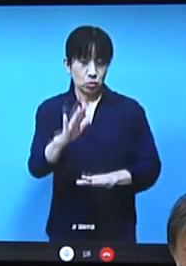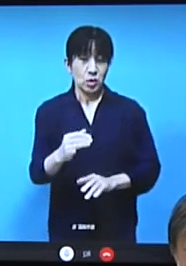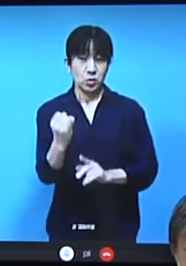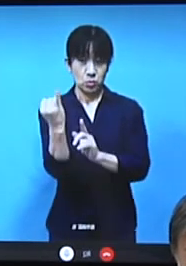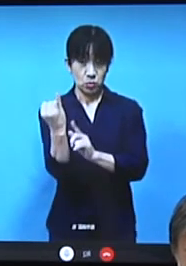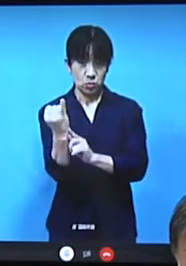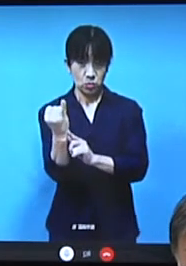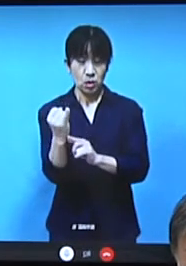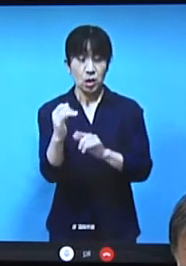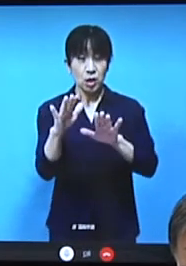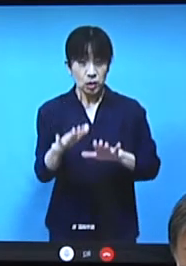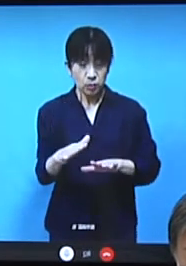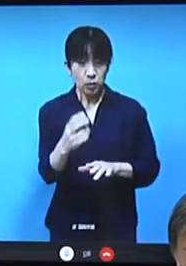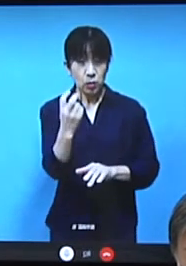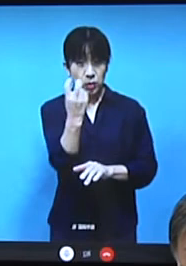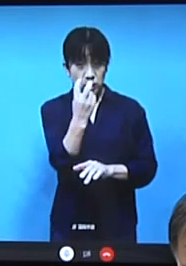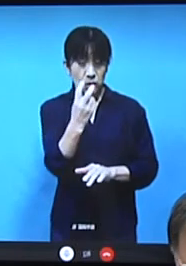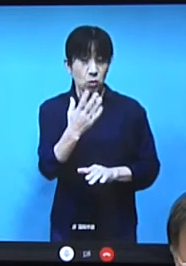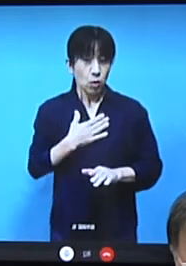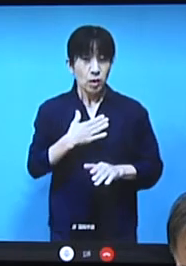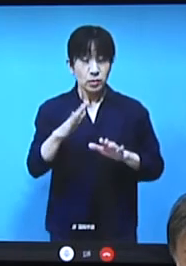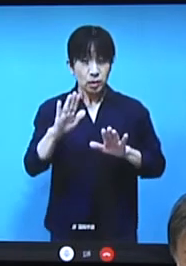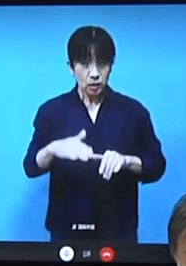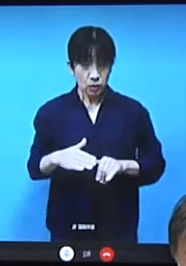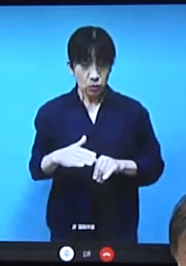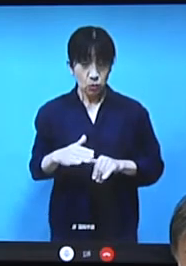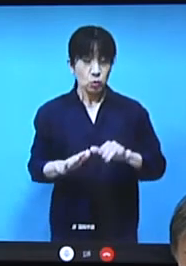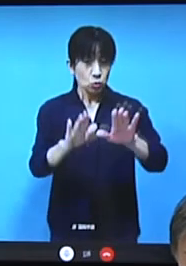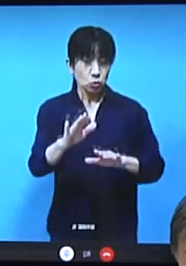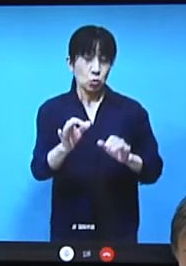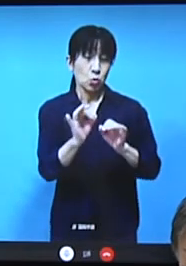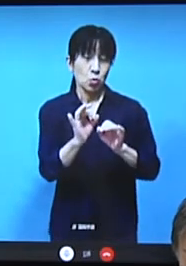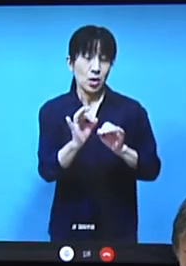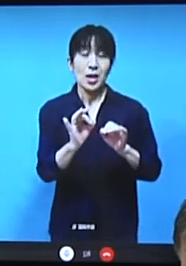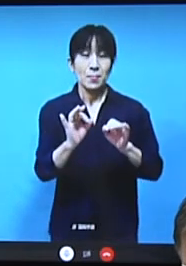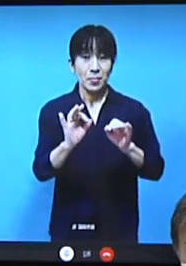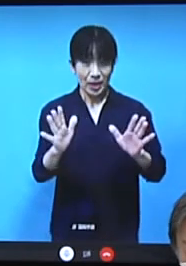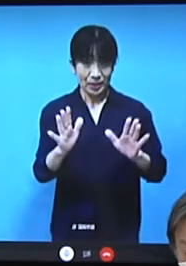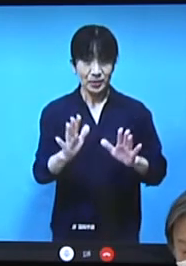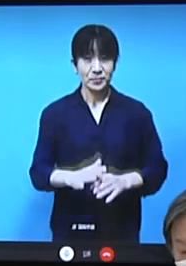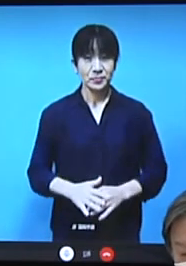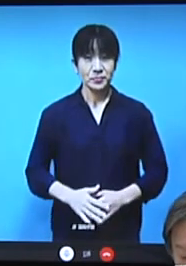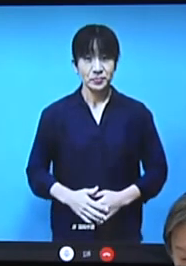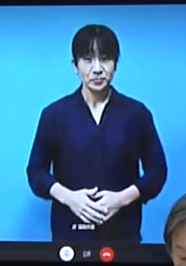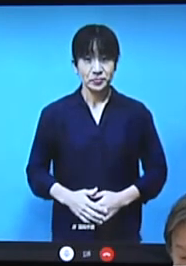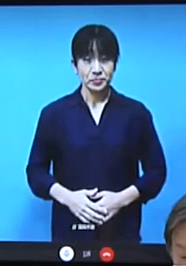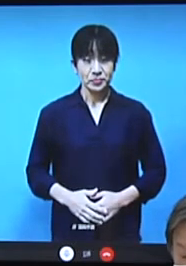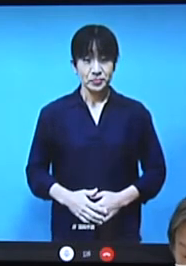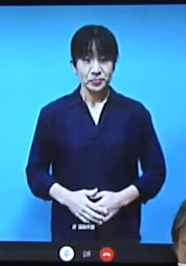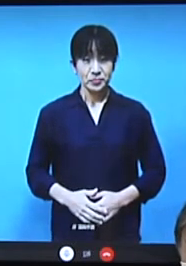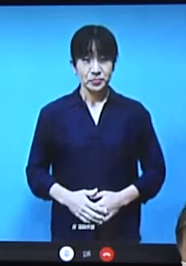本日の検査で判明しましたけど、症状はありません。無症状ということになります。